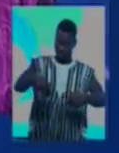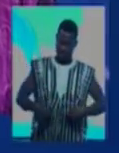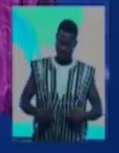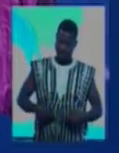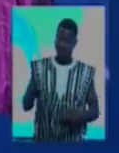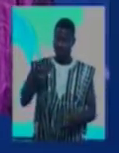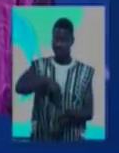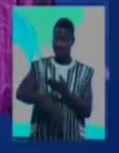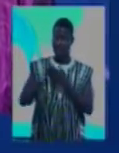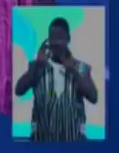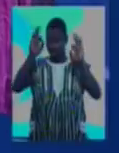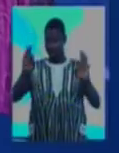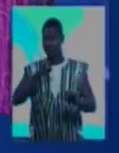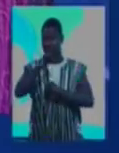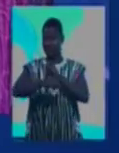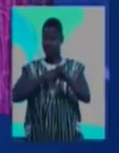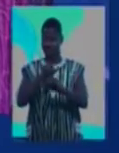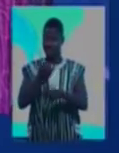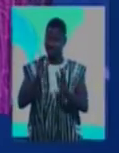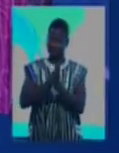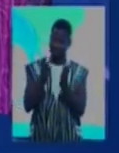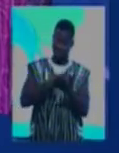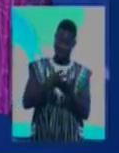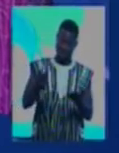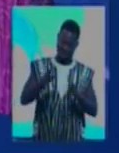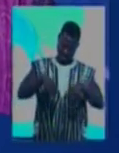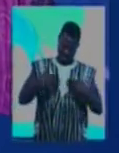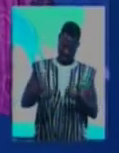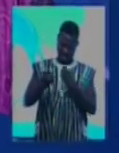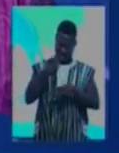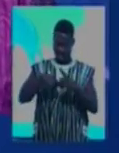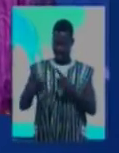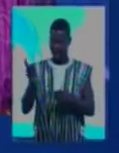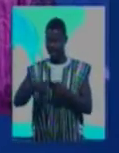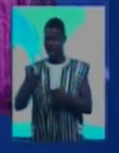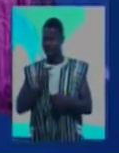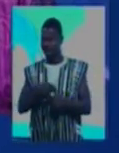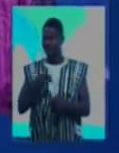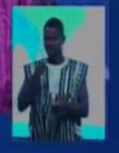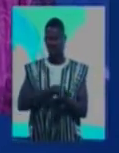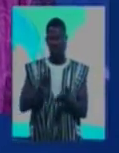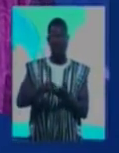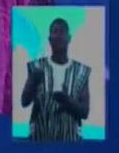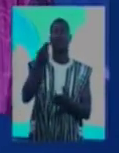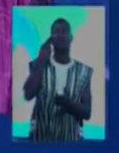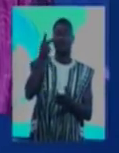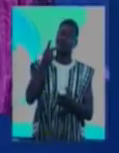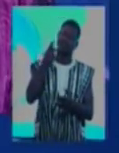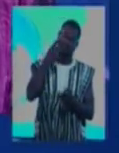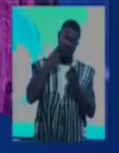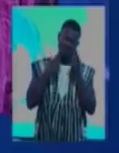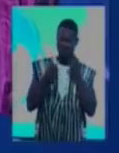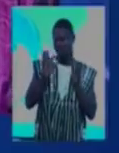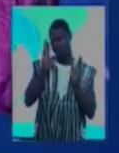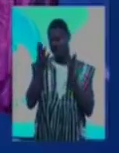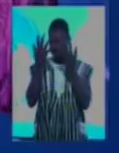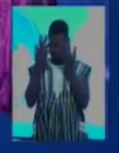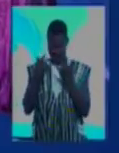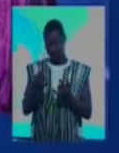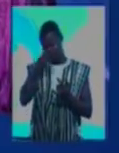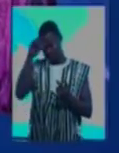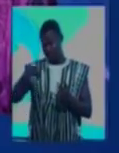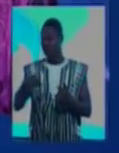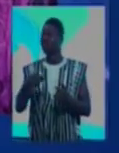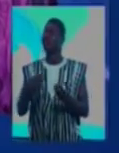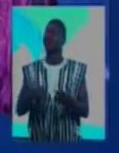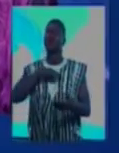nous, comment parfois même, ils sont presque au bord de l'âme de ne pas pouvoir acheter nos livres quand ils n'ont pas assez d'argent. Je